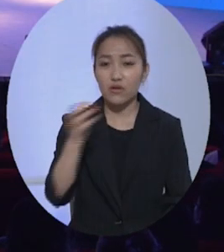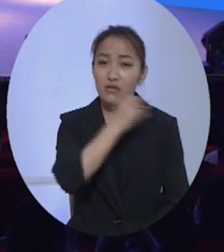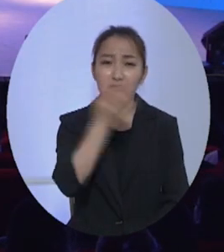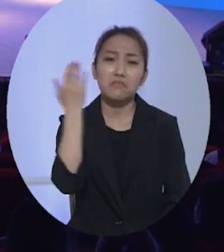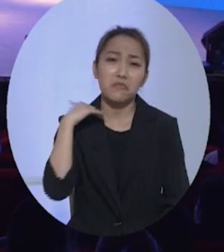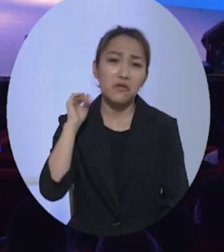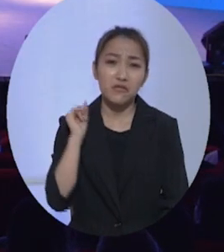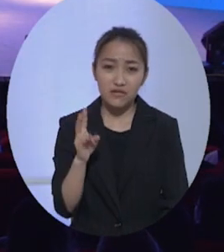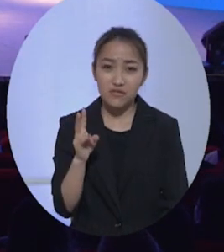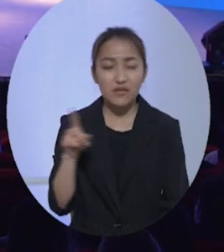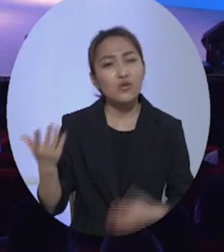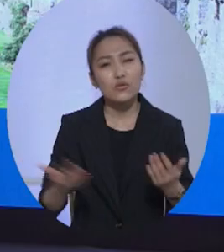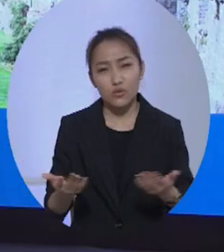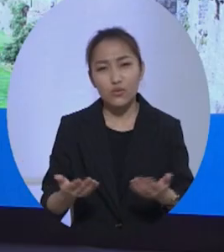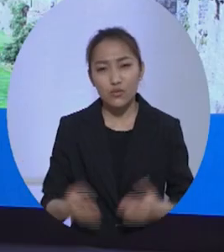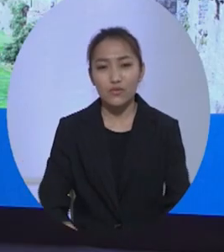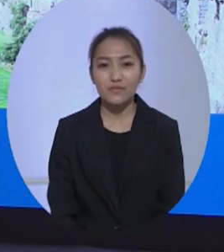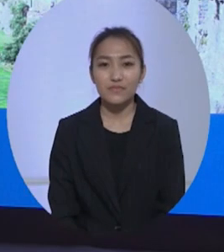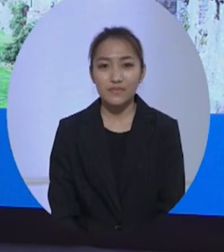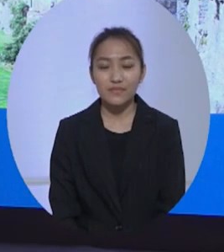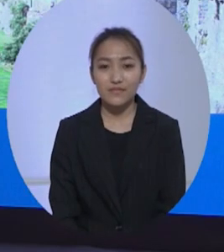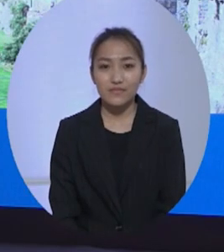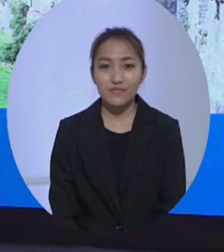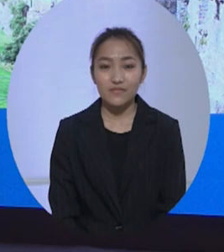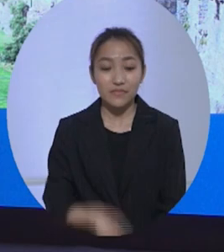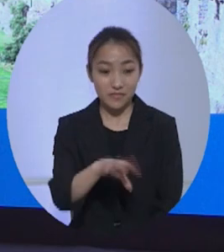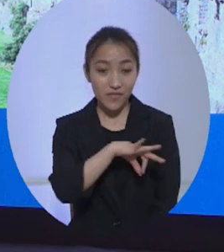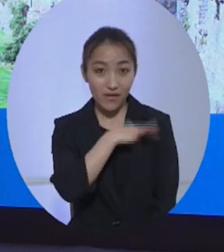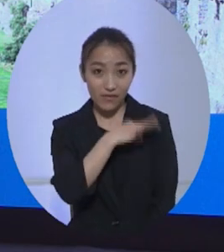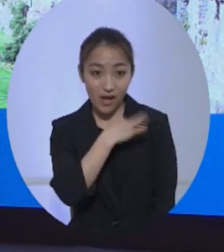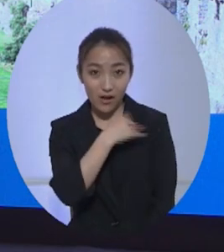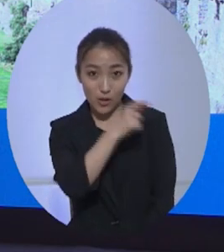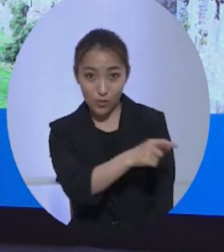За тэгвэл одоо өөрөөр хэлэх юм бол энэ Францчууд